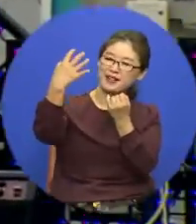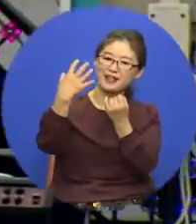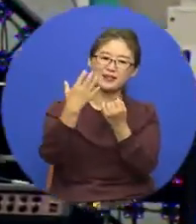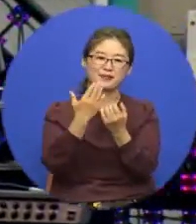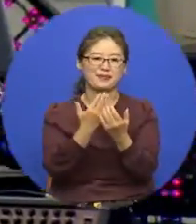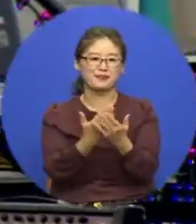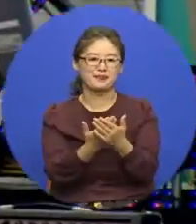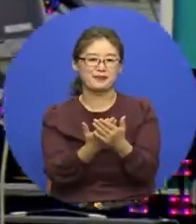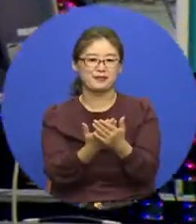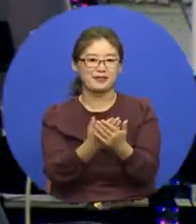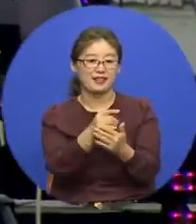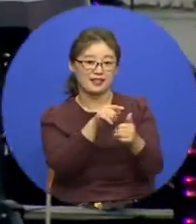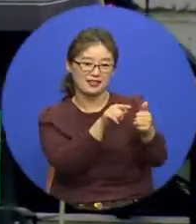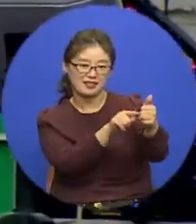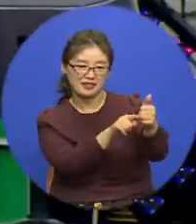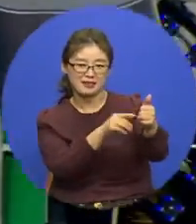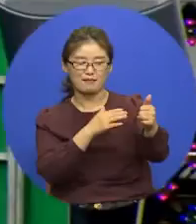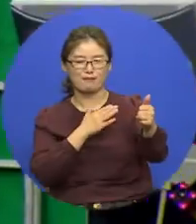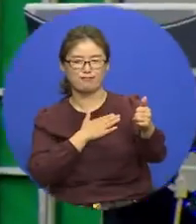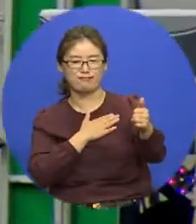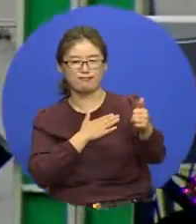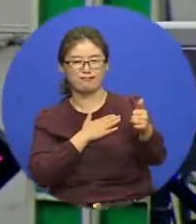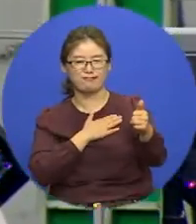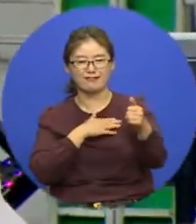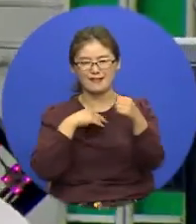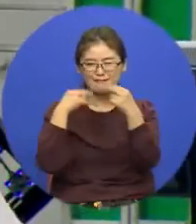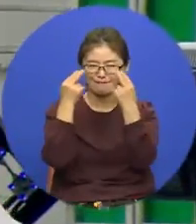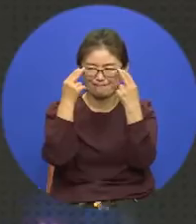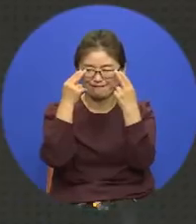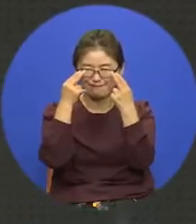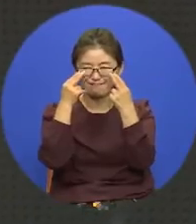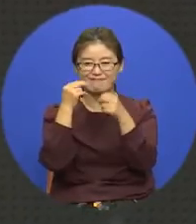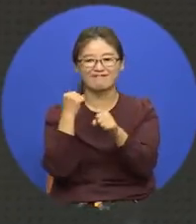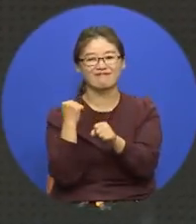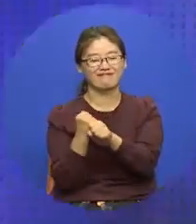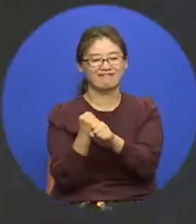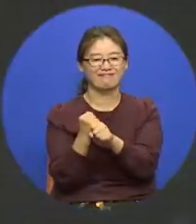사람 내게 훅 가버리게 해